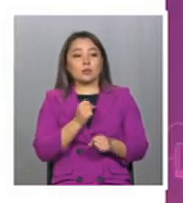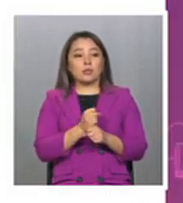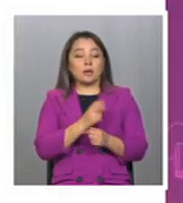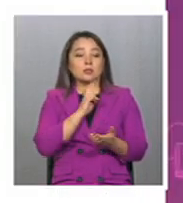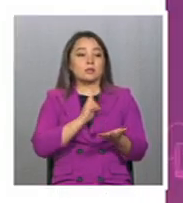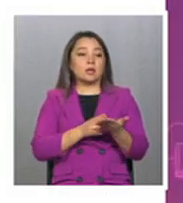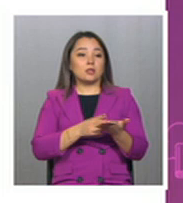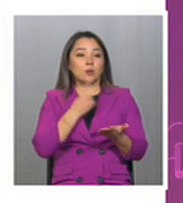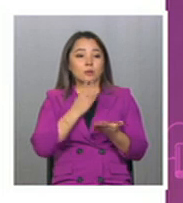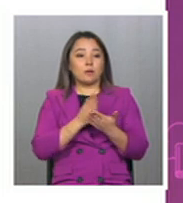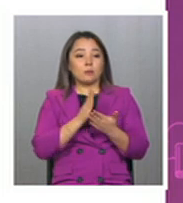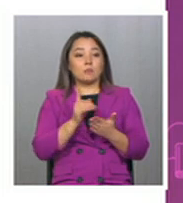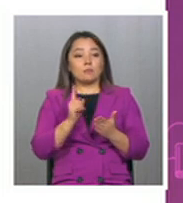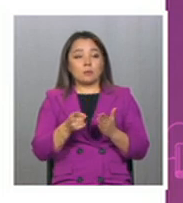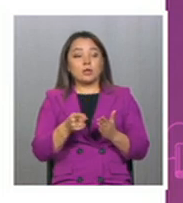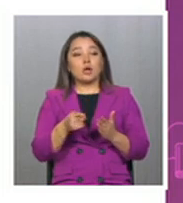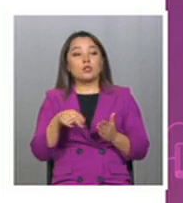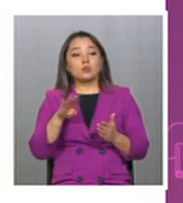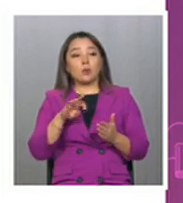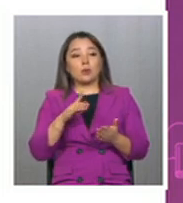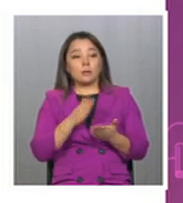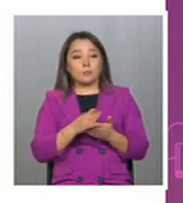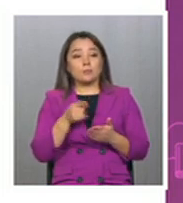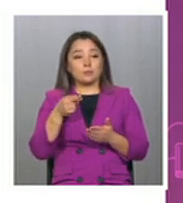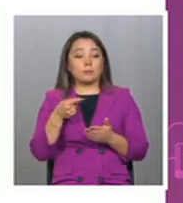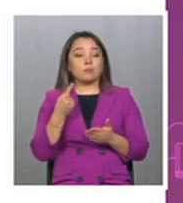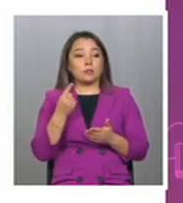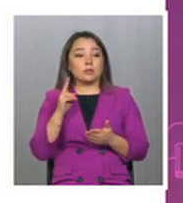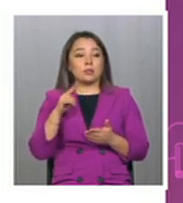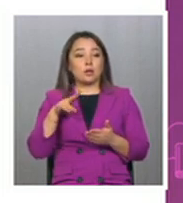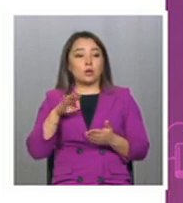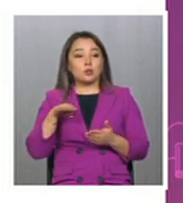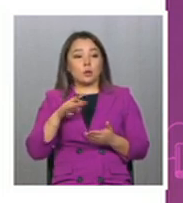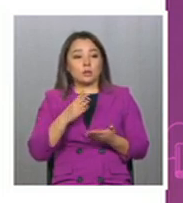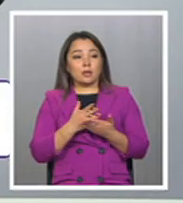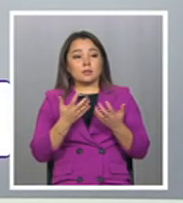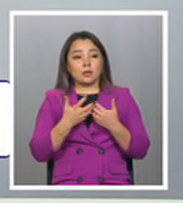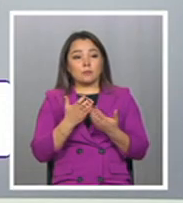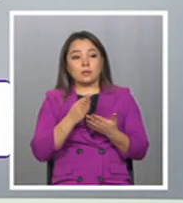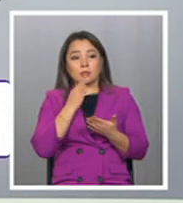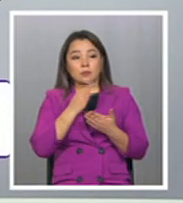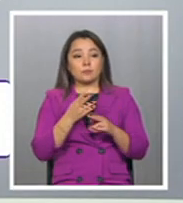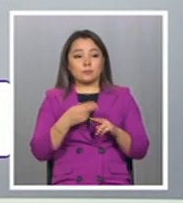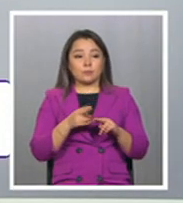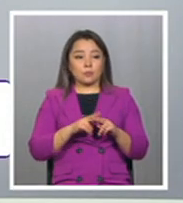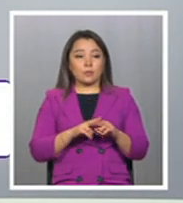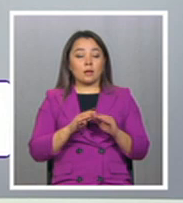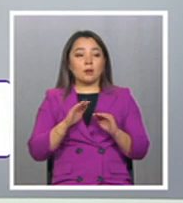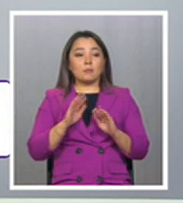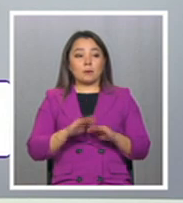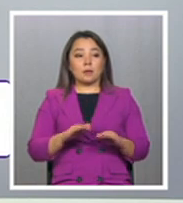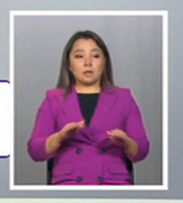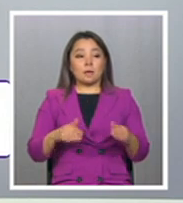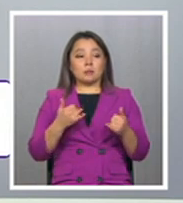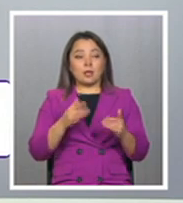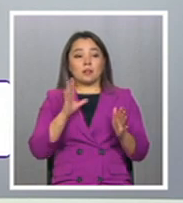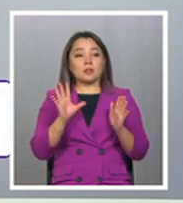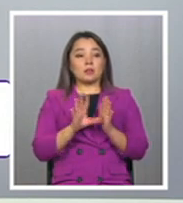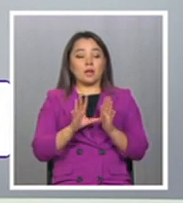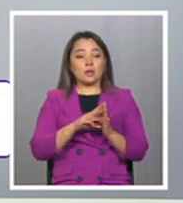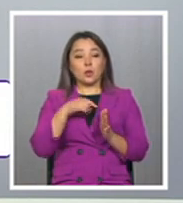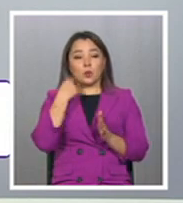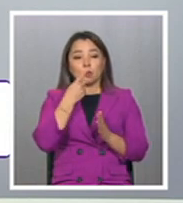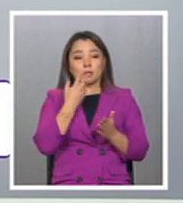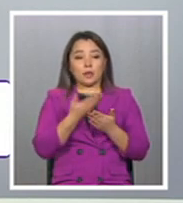дәлелдеді. 1000 джоул 1 килоджоул боп есептеледі. Балалар, енді энергияның